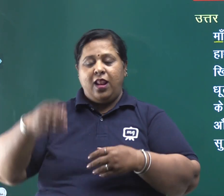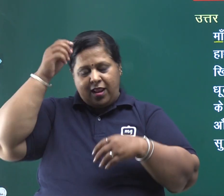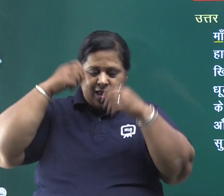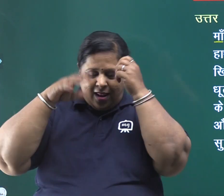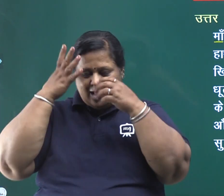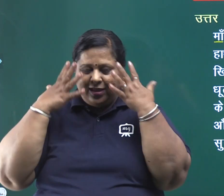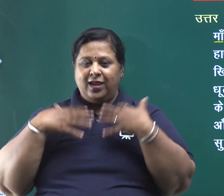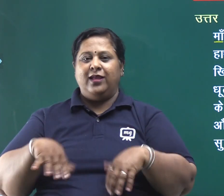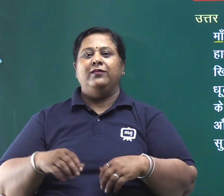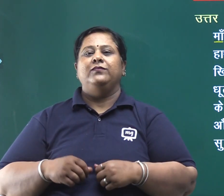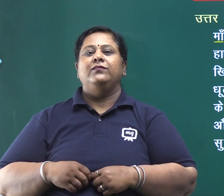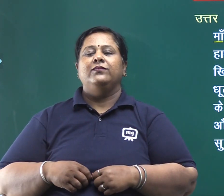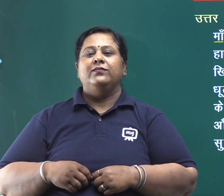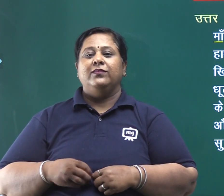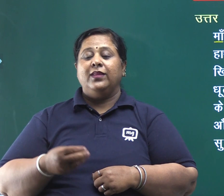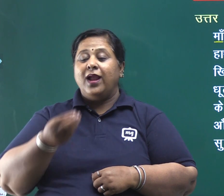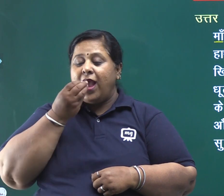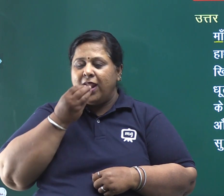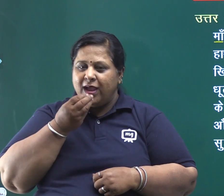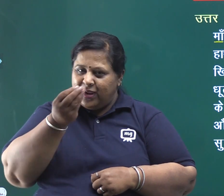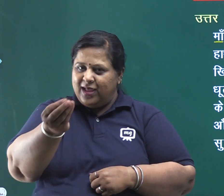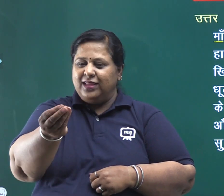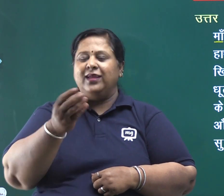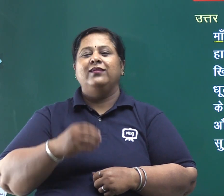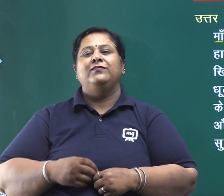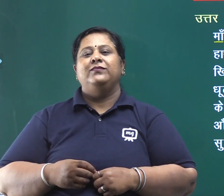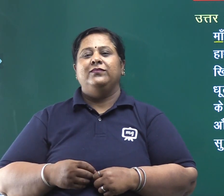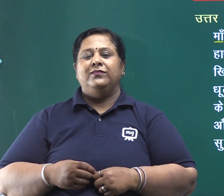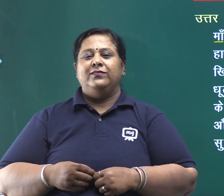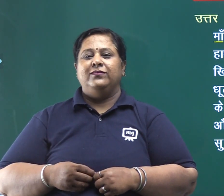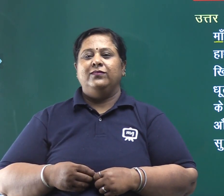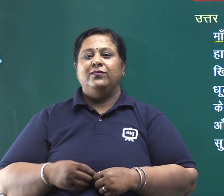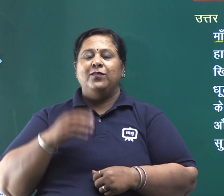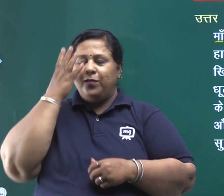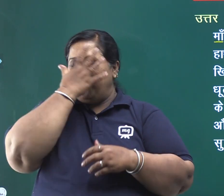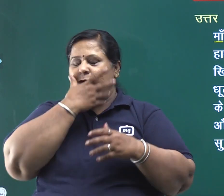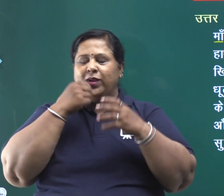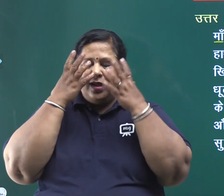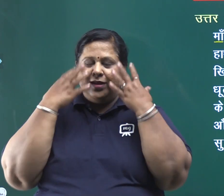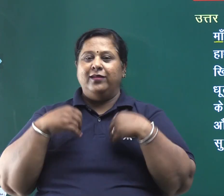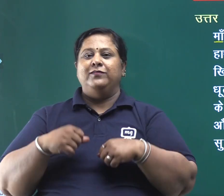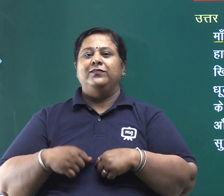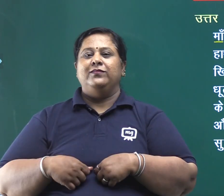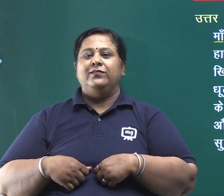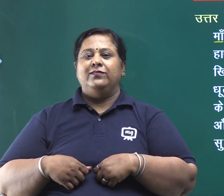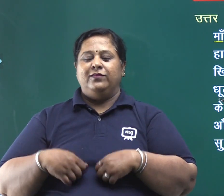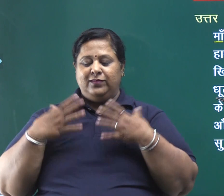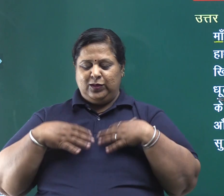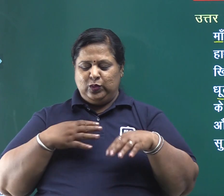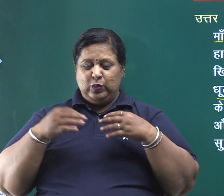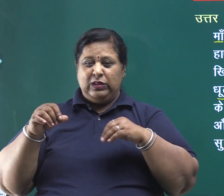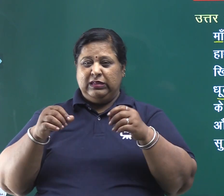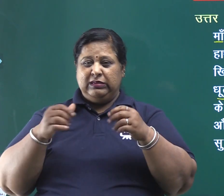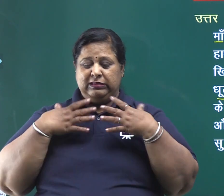नहलाती है, खाना खिलाती है, मुंह धुलाकर,